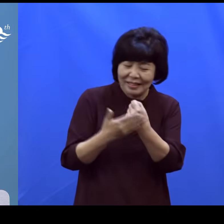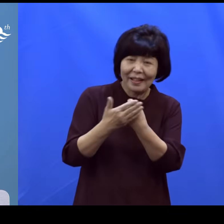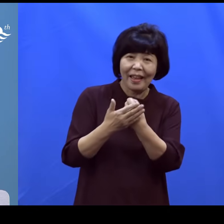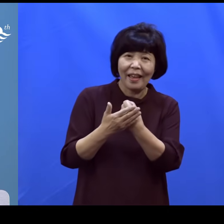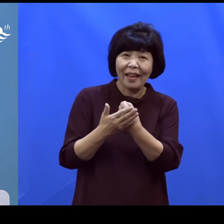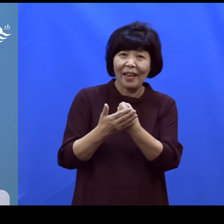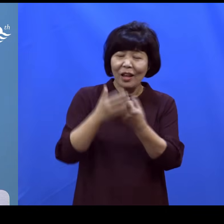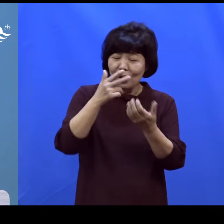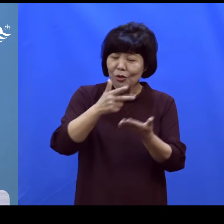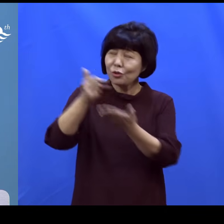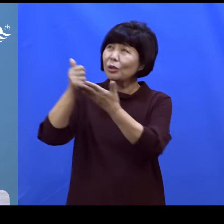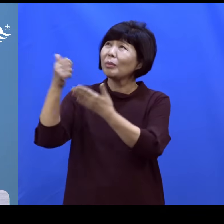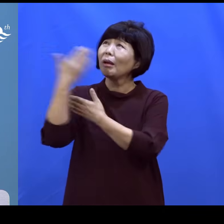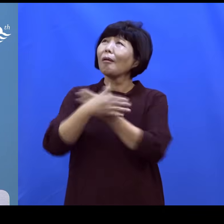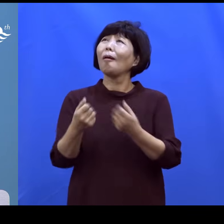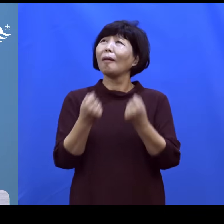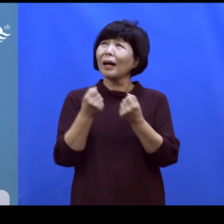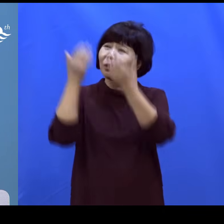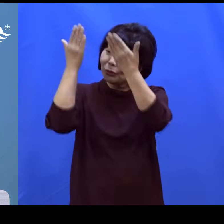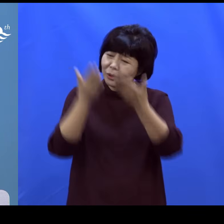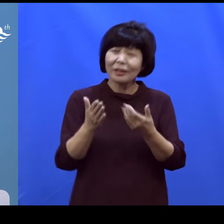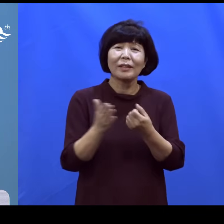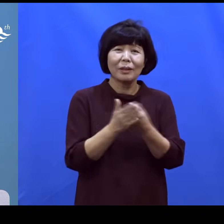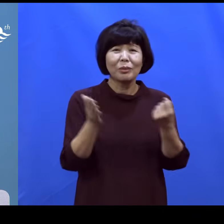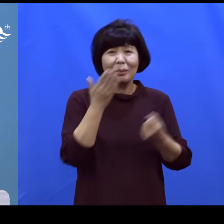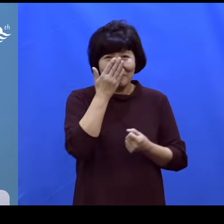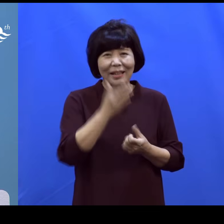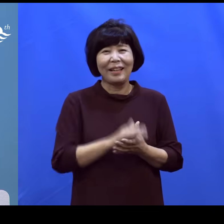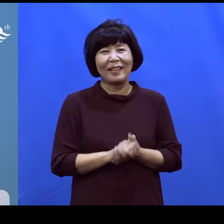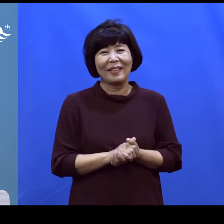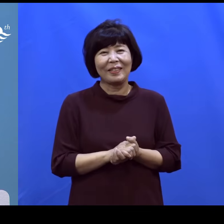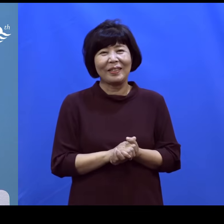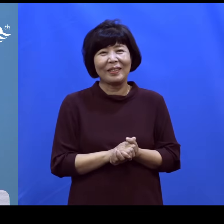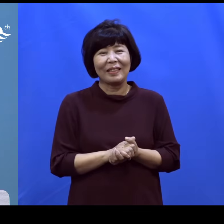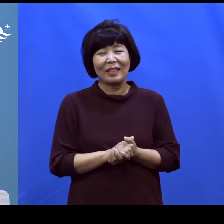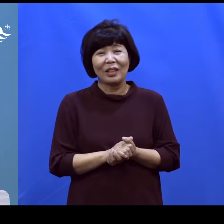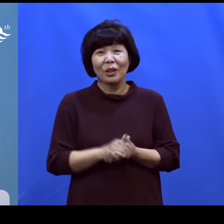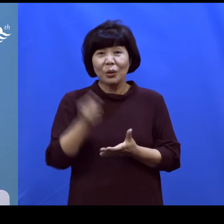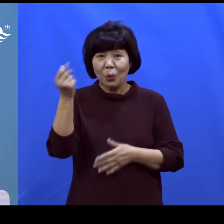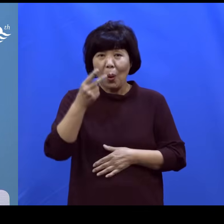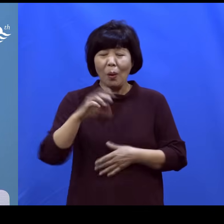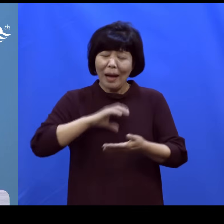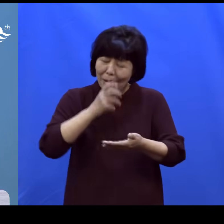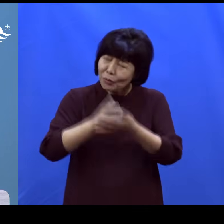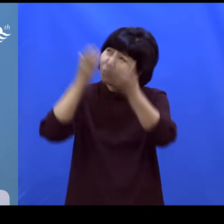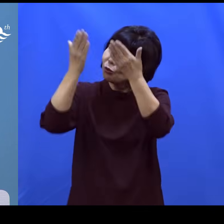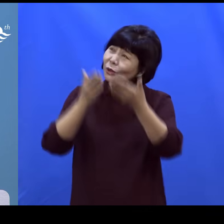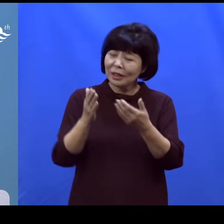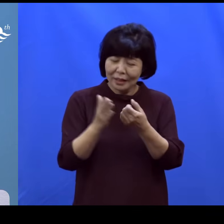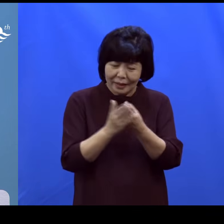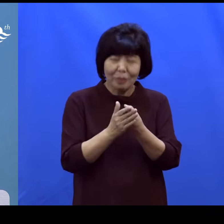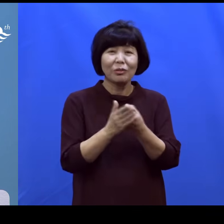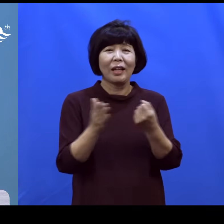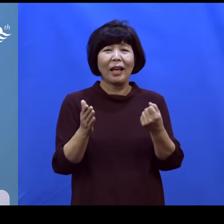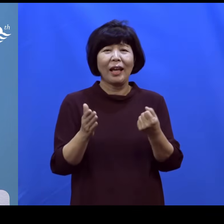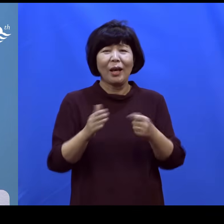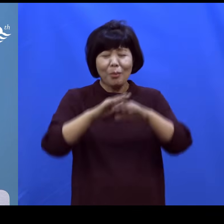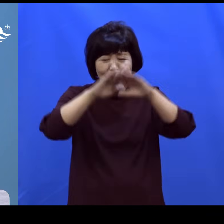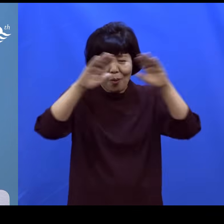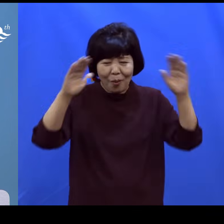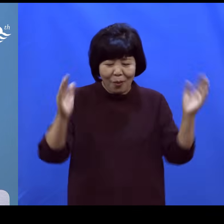한 것입니다. 주님이 그런 열정도 주신 것입니다. 그를 할 수 있는 감동을 주신 것도 하나님이시요, 모든